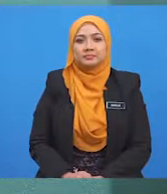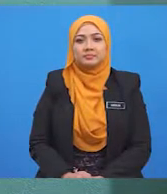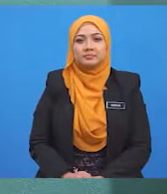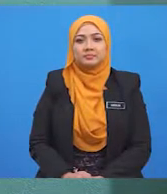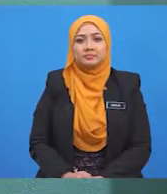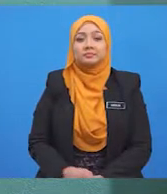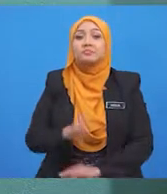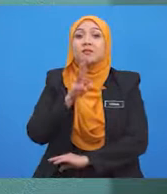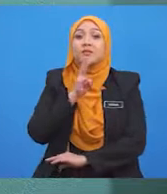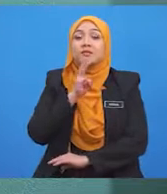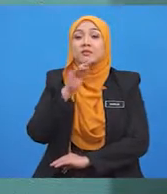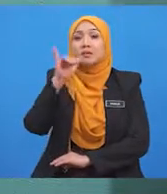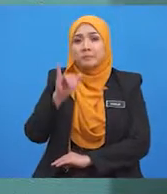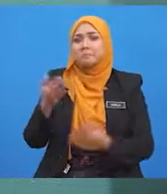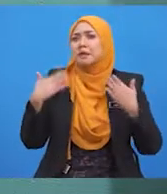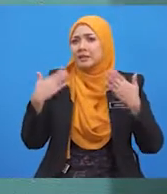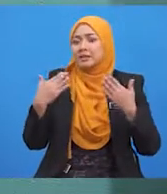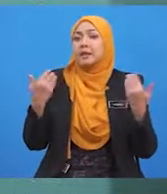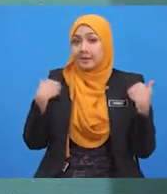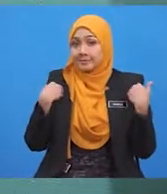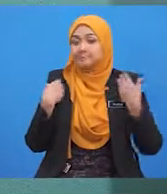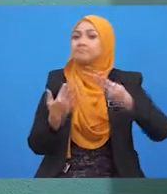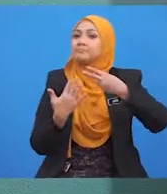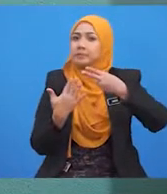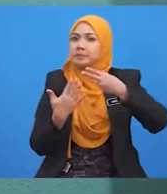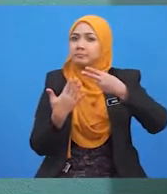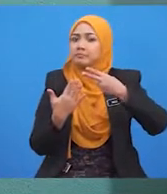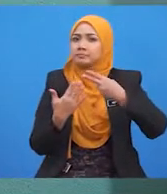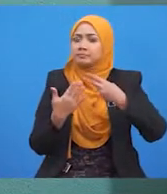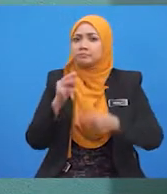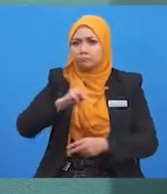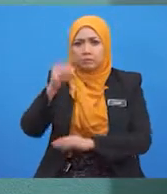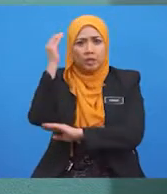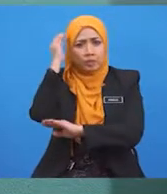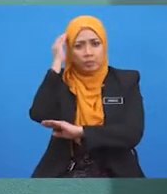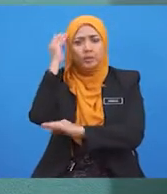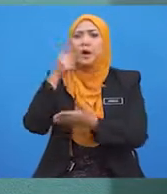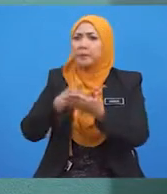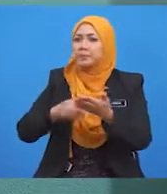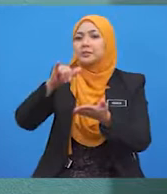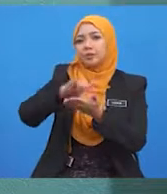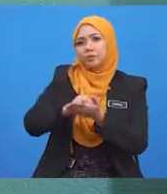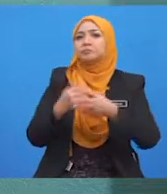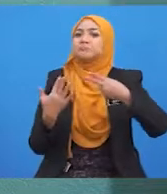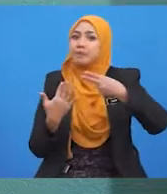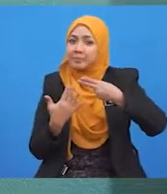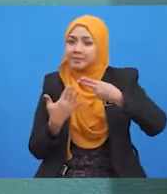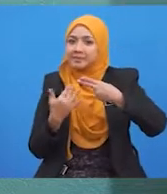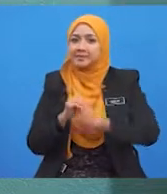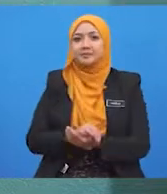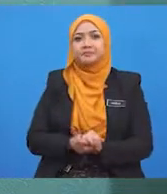Eyang panas ini mempunyai HB tahu kamu Ringgit Apa itu Haber